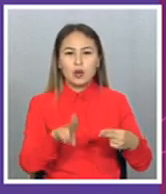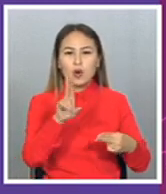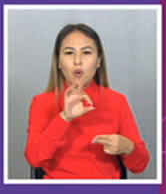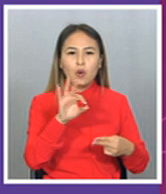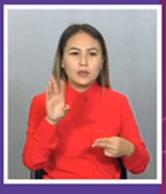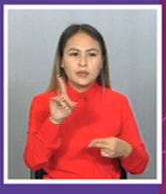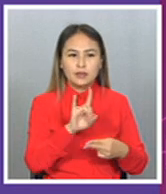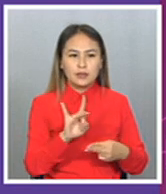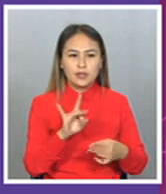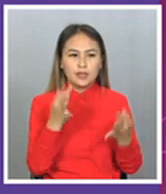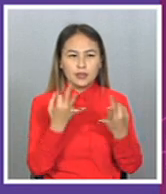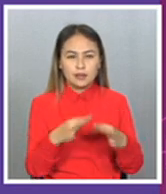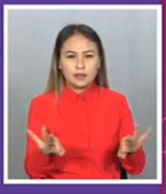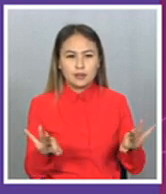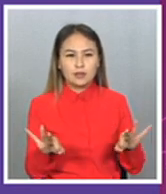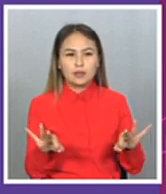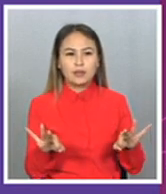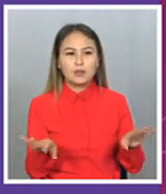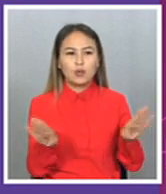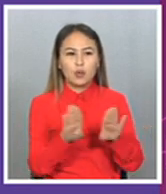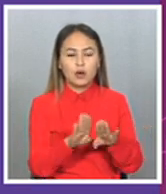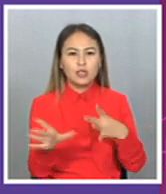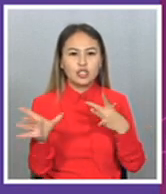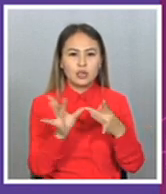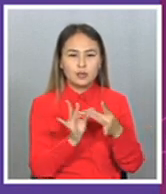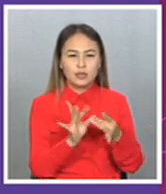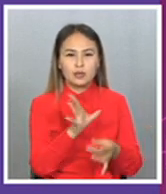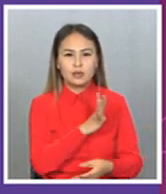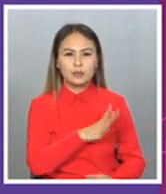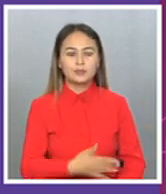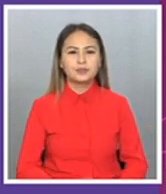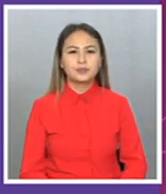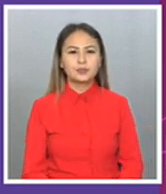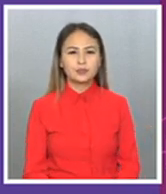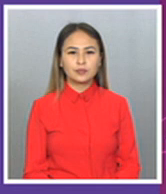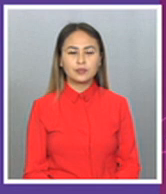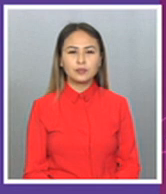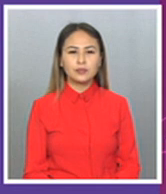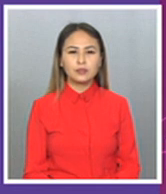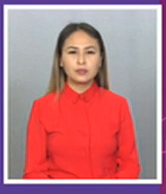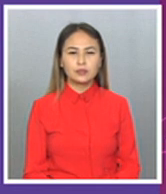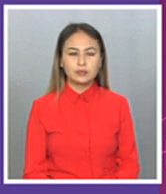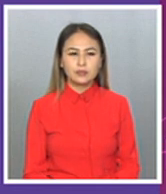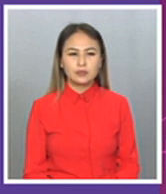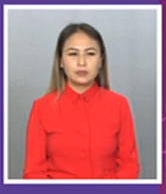Қозы еркінсіп, оған жабыса түсті.